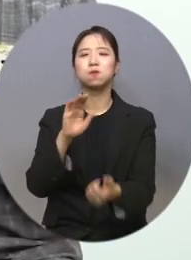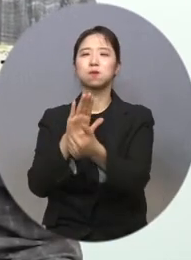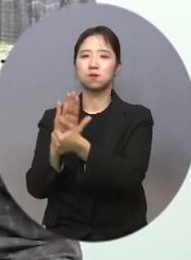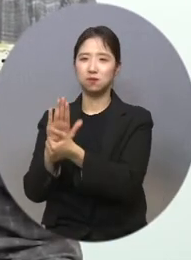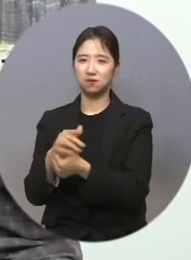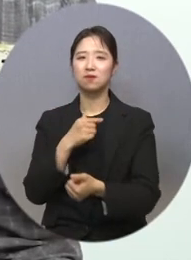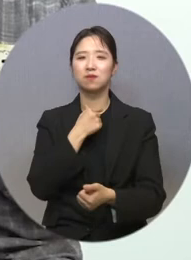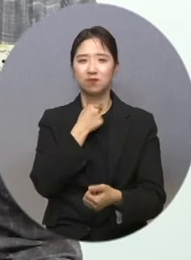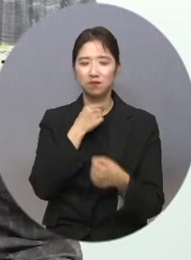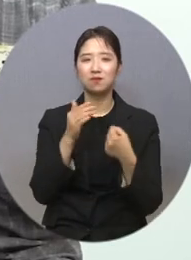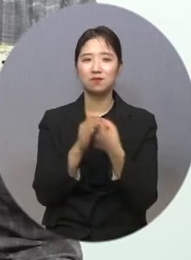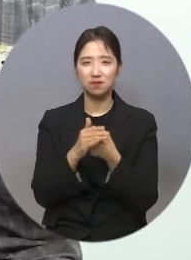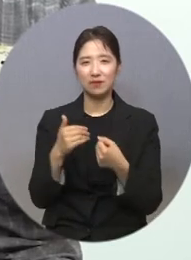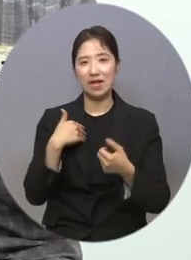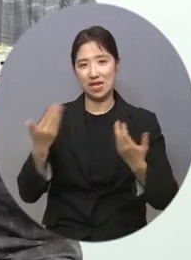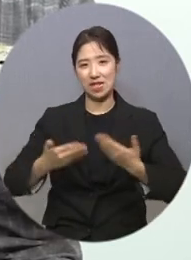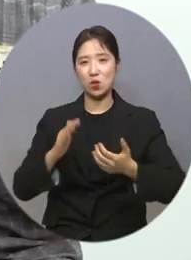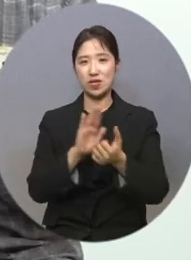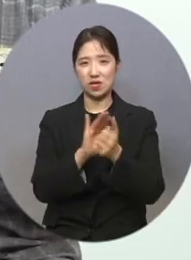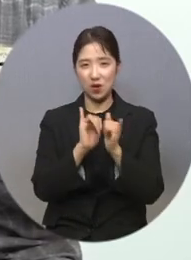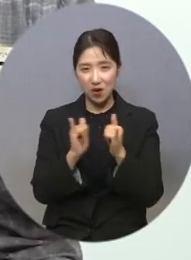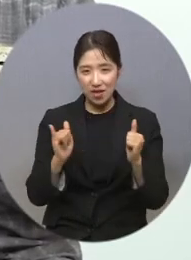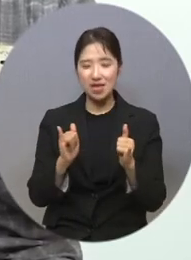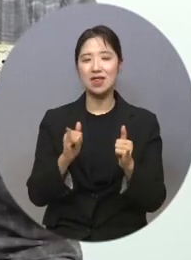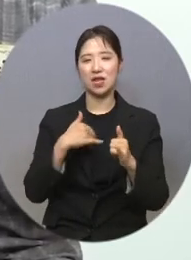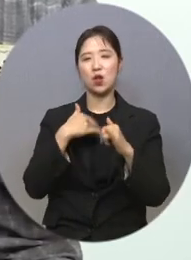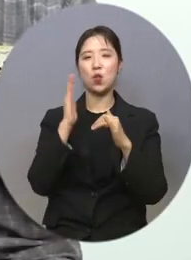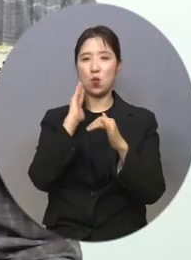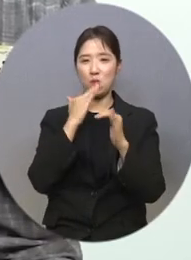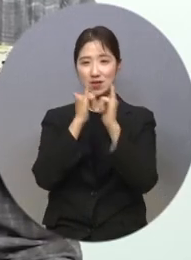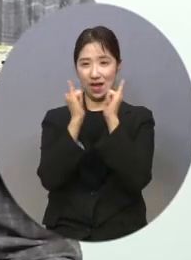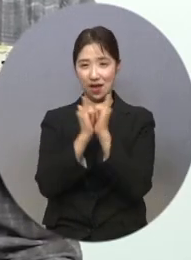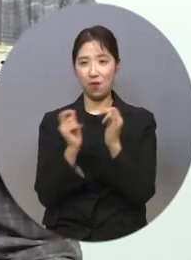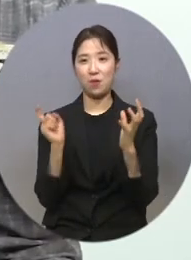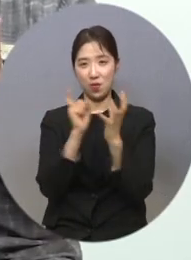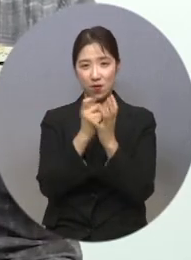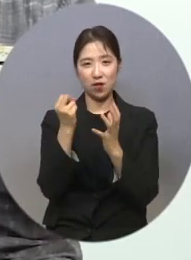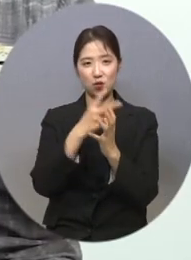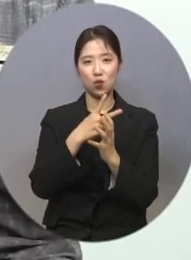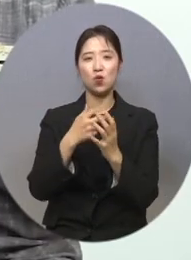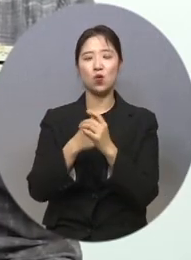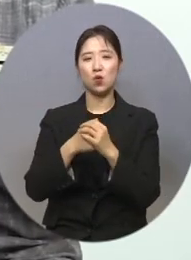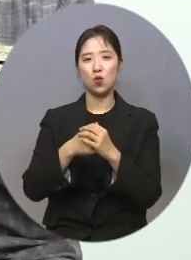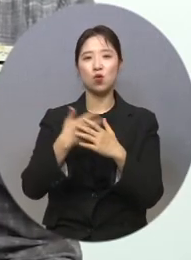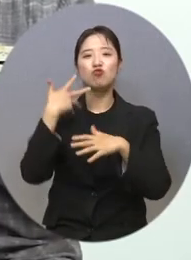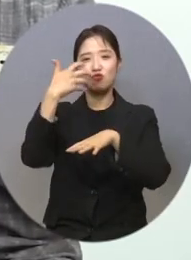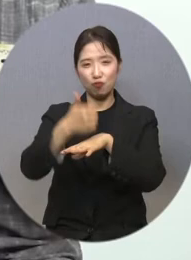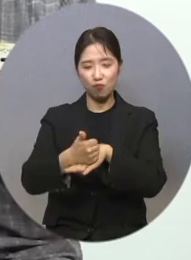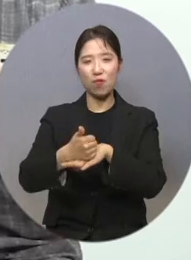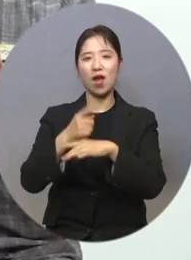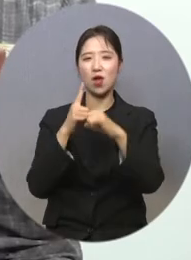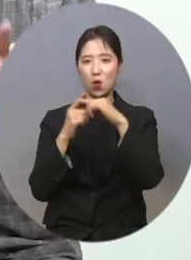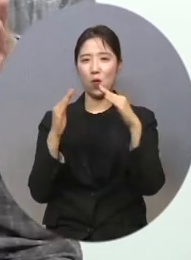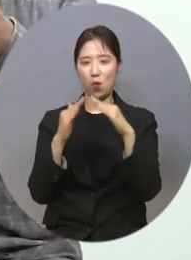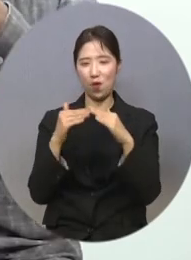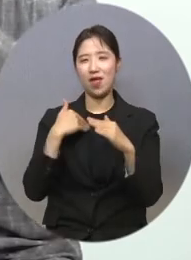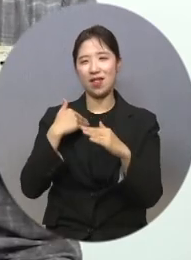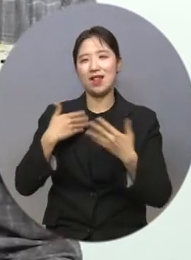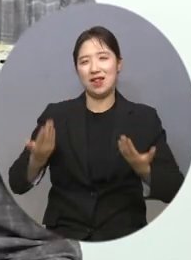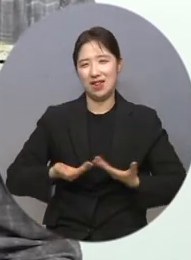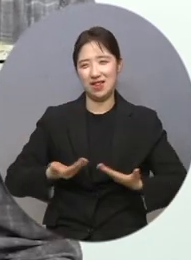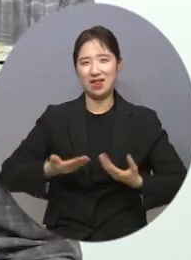싶어 가지고 사실은 근로지원 일 하면서 농사에도 들어가지만 제가 이제 주말에는 이제 교회 사역을 또 하고 있거든요. 그곳에 이제